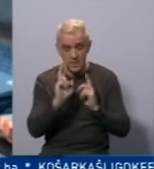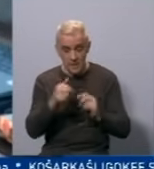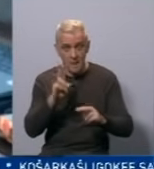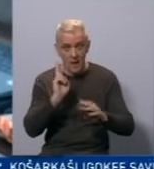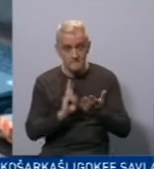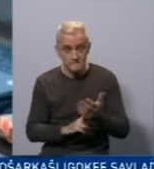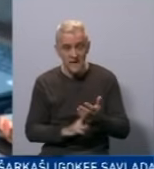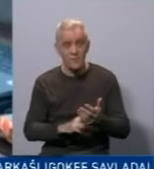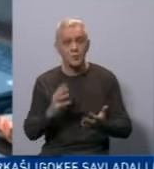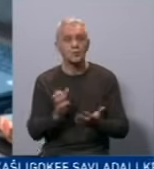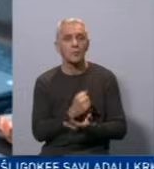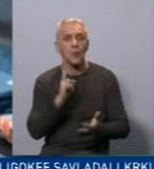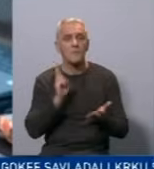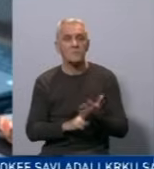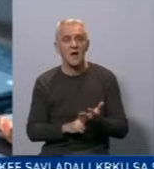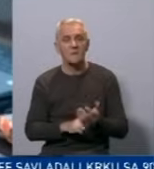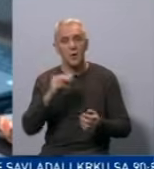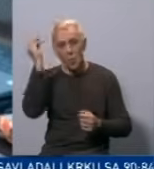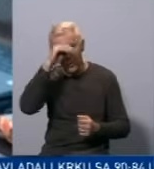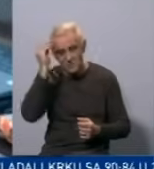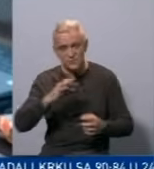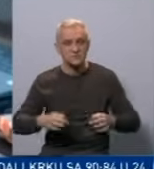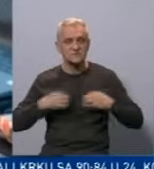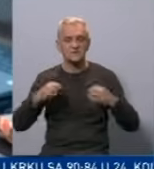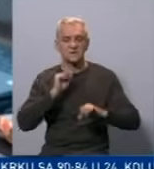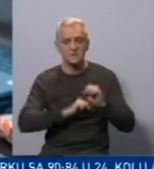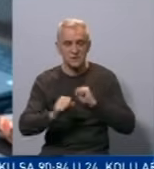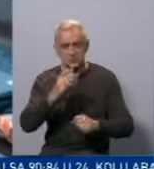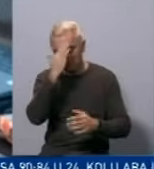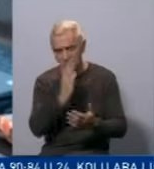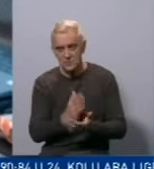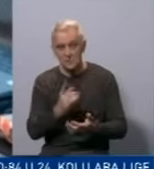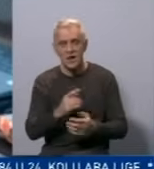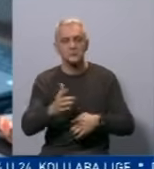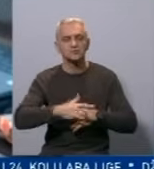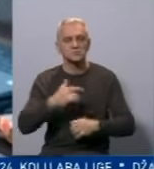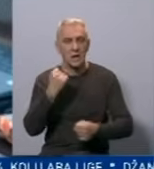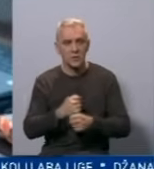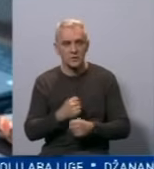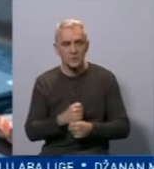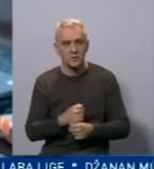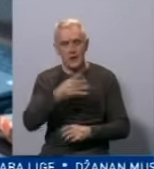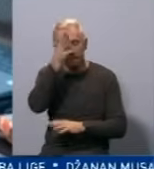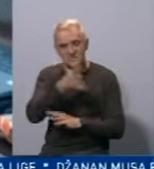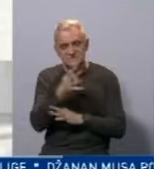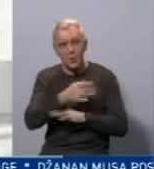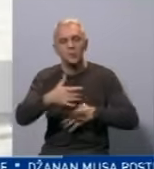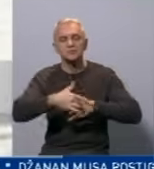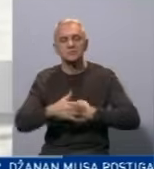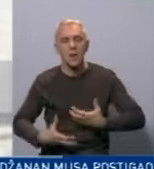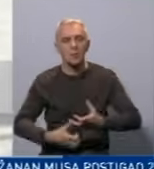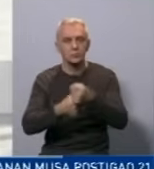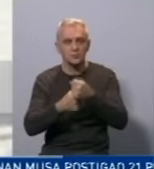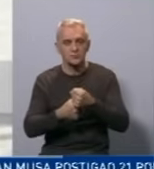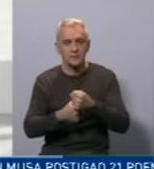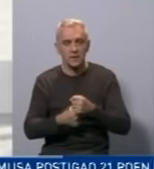da ostvaruju pravo po konvenciji na obrazovanje, na zdravstvenu zaštitu, na adekvatne usluge socijalnog rada i psihosocijalne podrške. Nadležni ističu